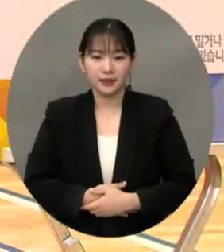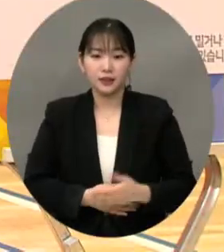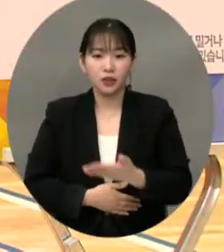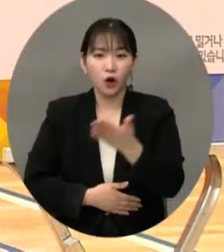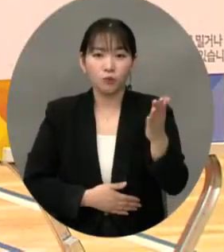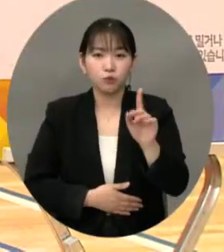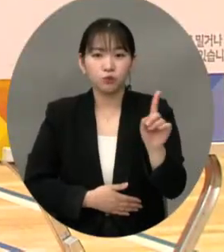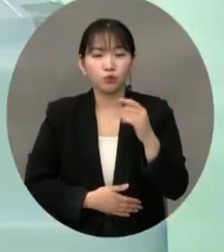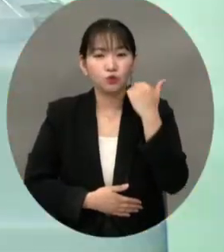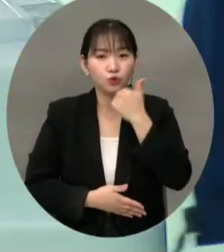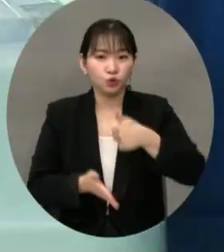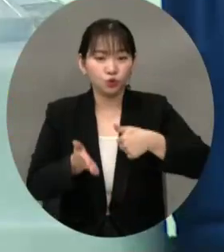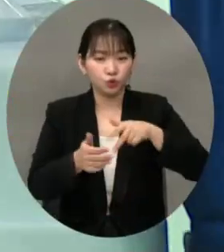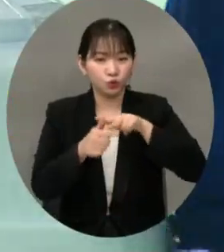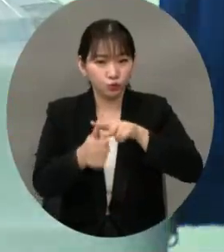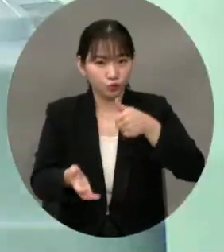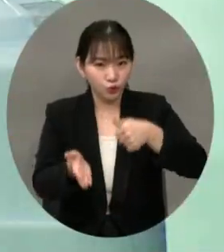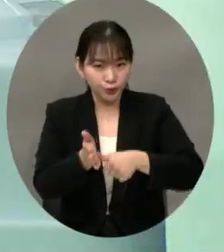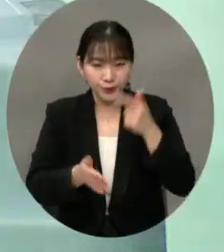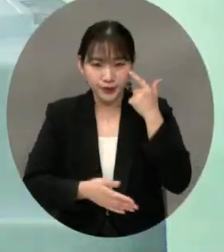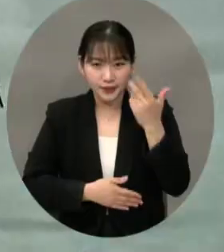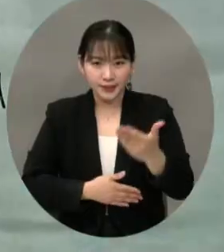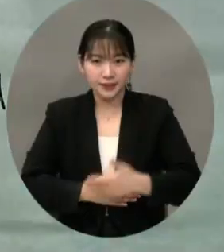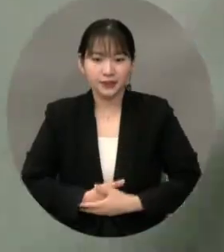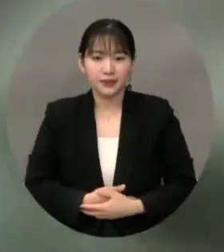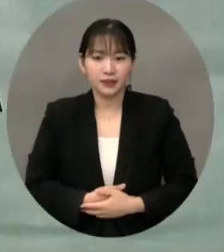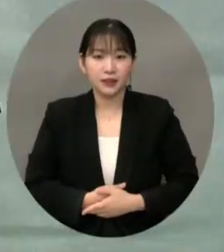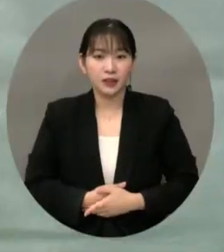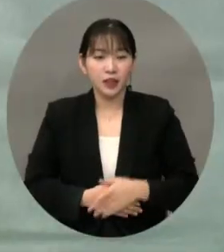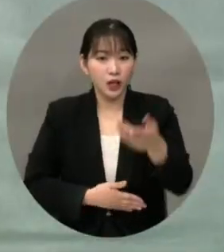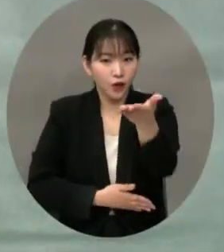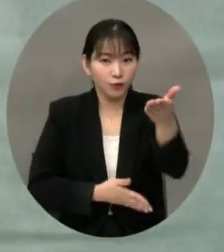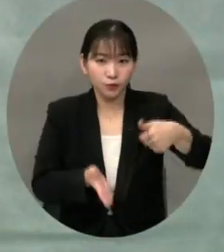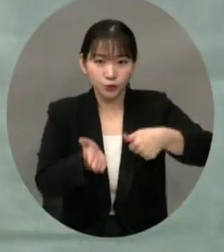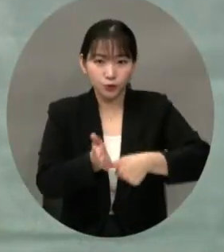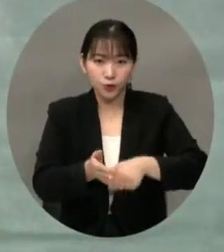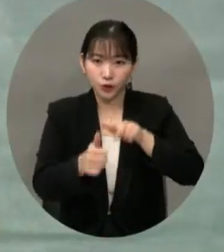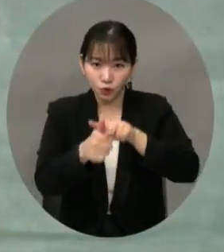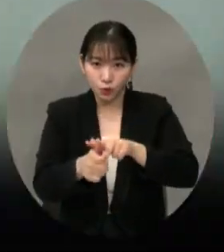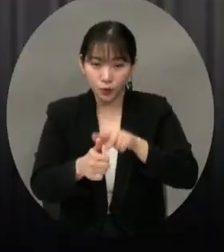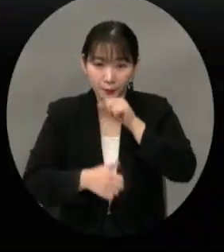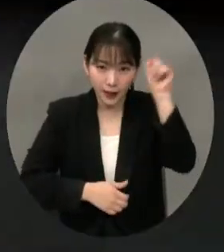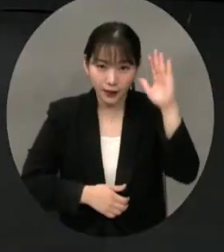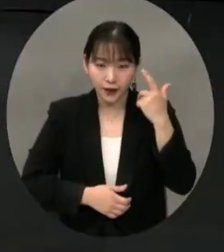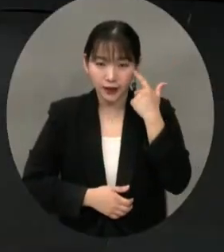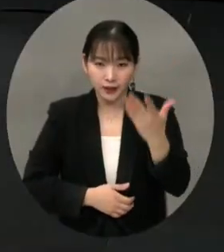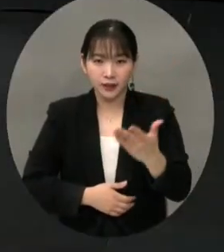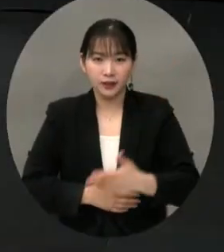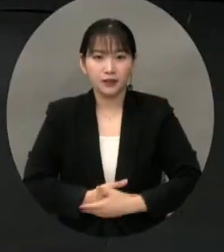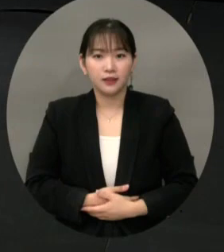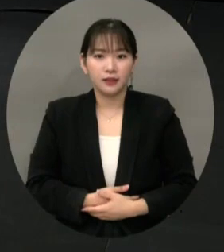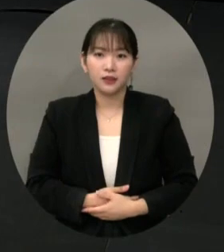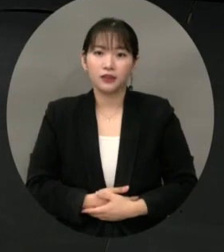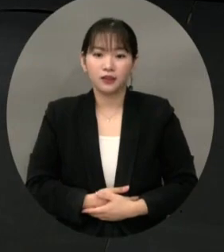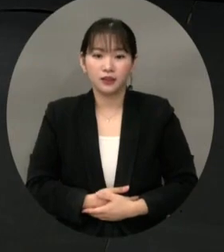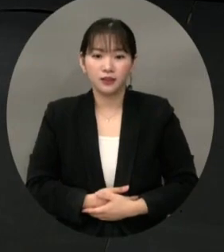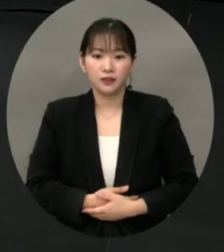여러분은 어떤 유형의 후보에게 투표하셨나요? 그 후보는 국민의 선택을 받았나요?